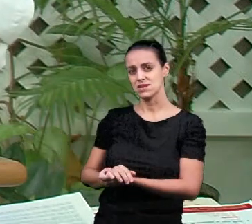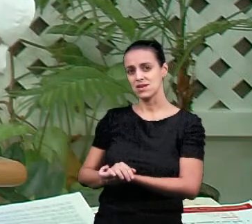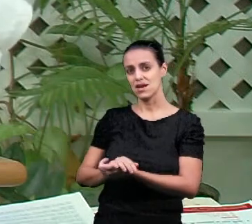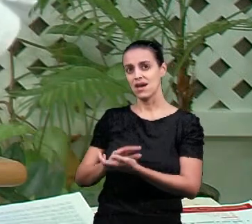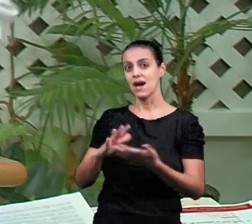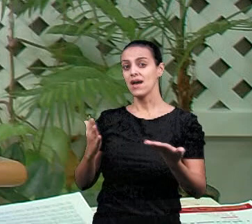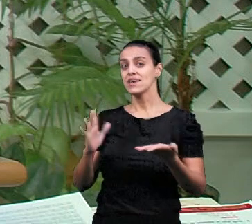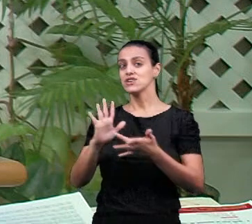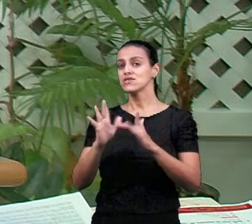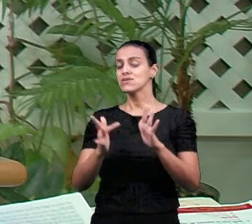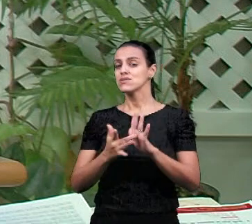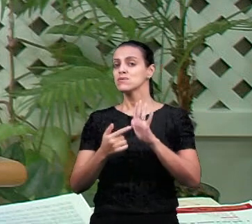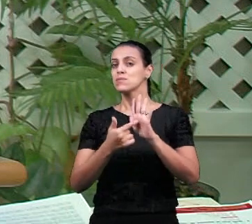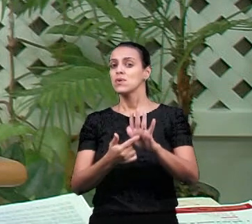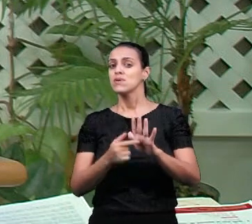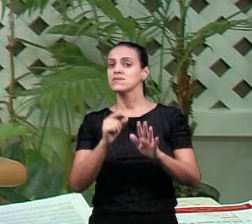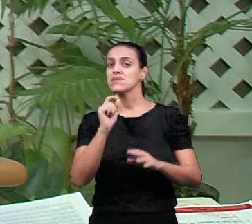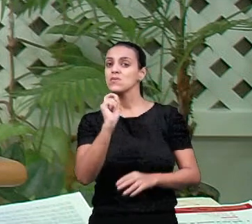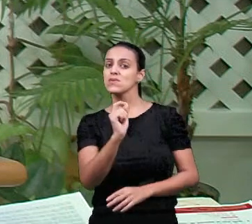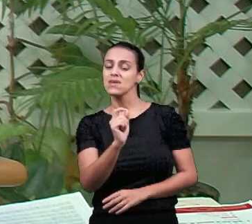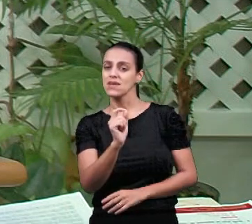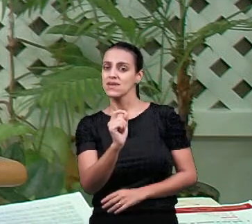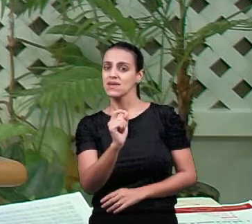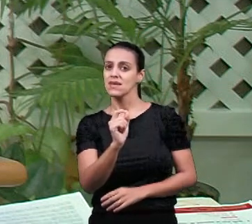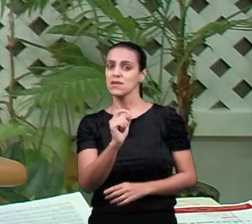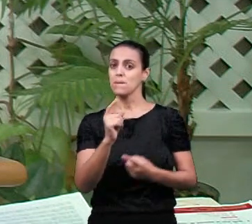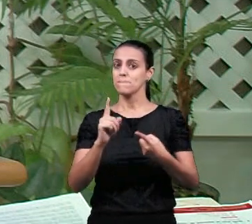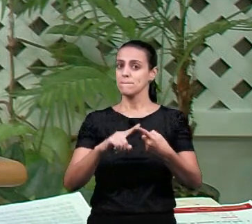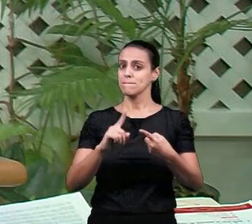chemin. Et qu'est-ce que Jésus a voulu montrer? C'est que d'abord,